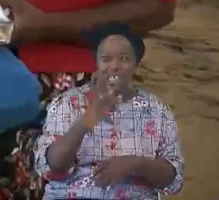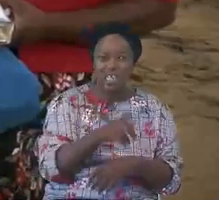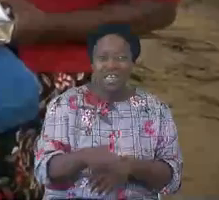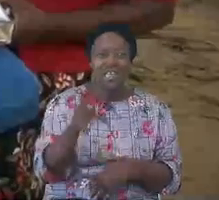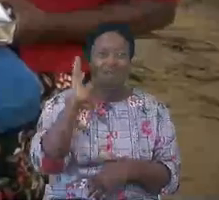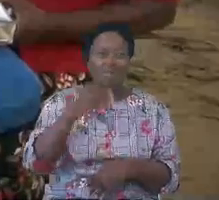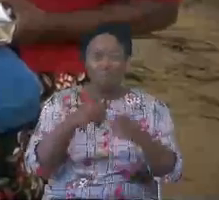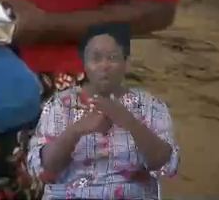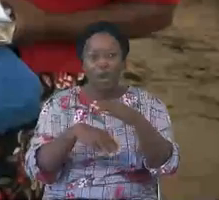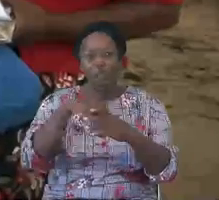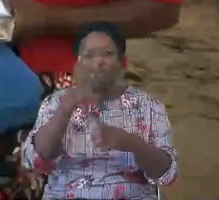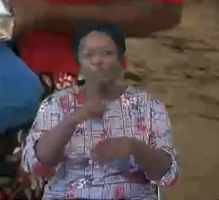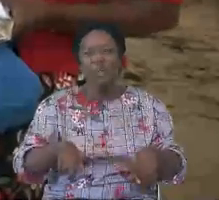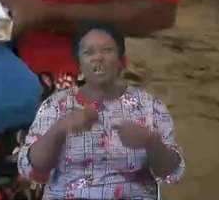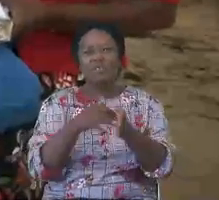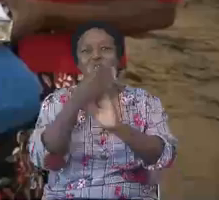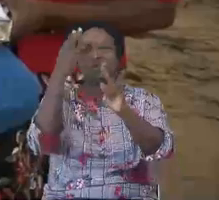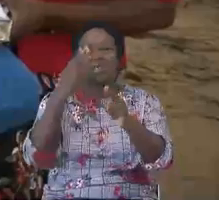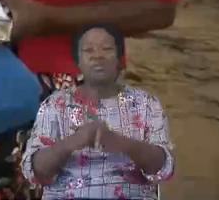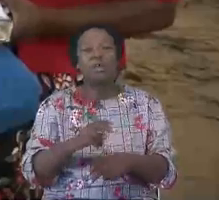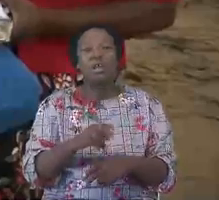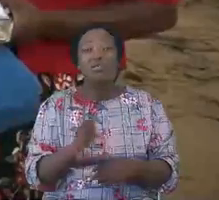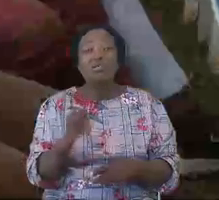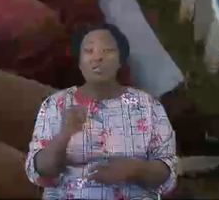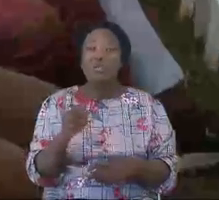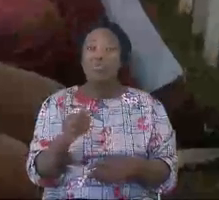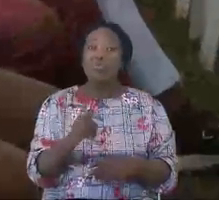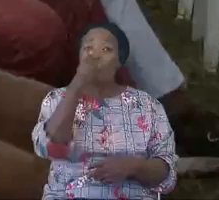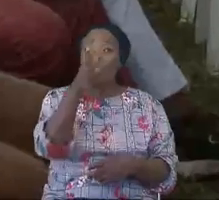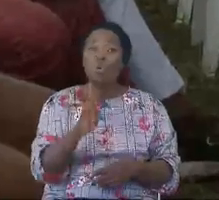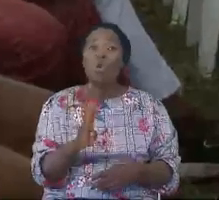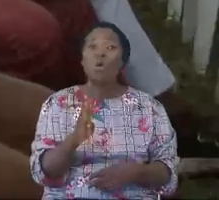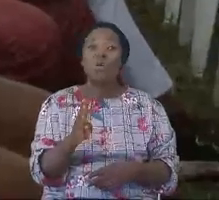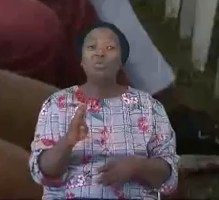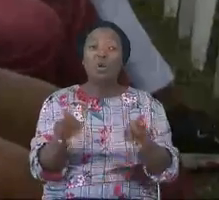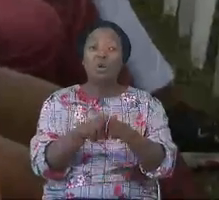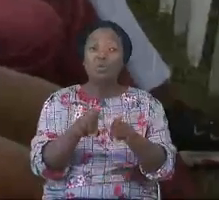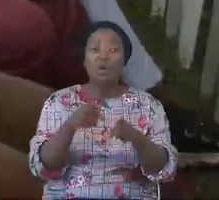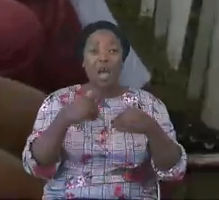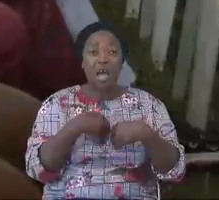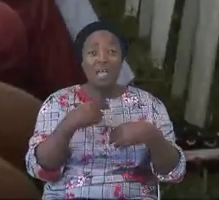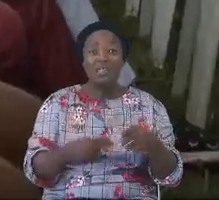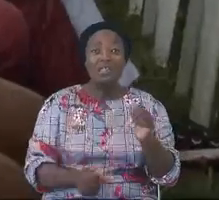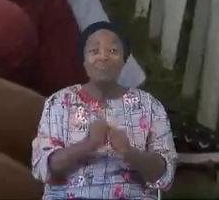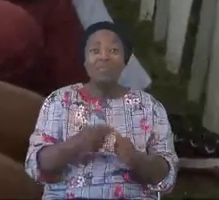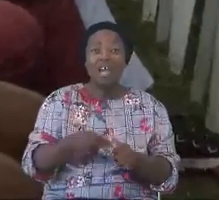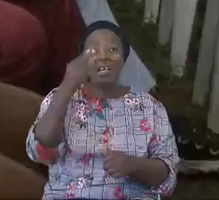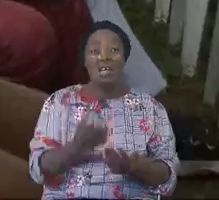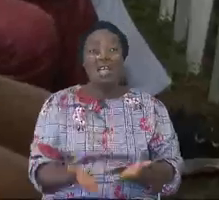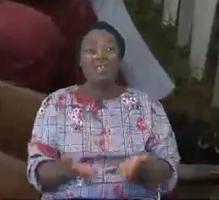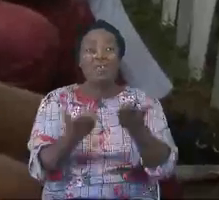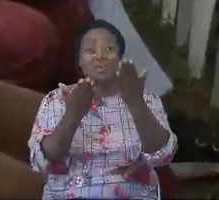« Fléchir !» Il va fléchir de ta vie. C'est pourquoi Dieu